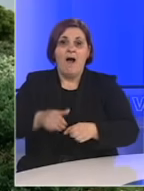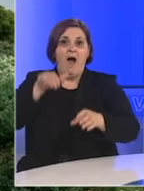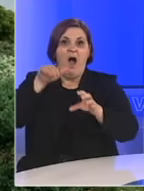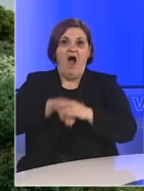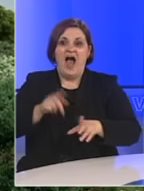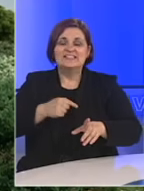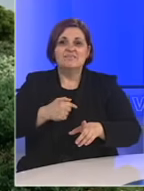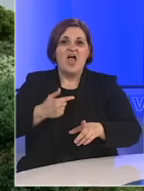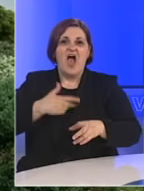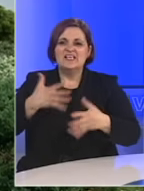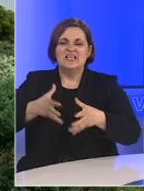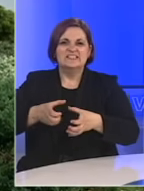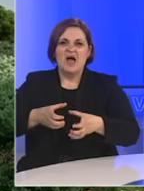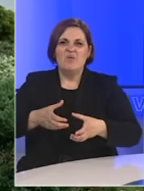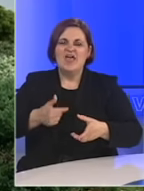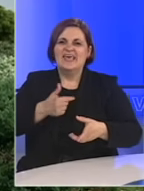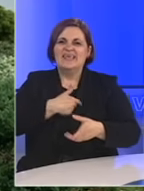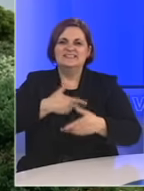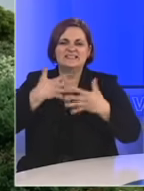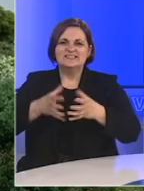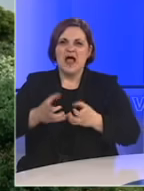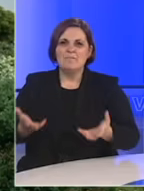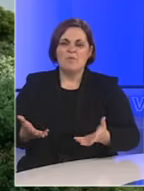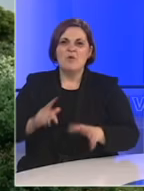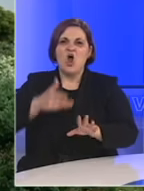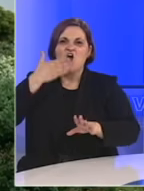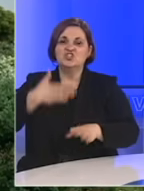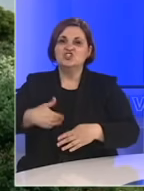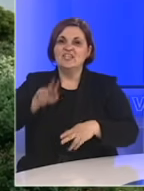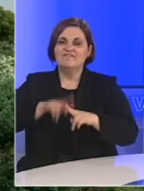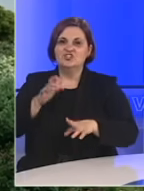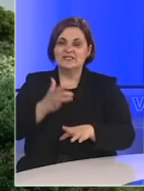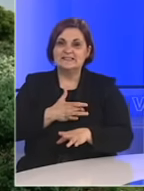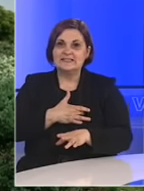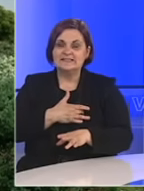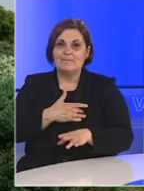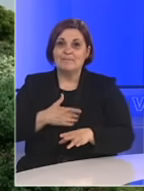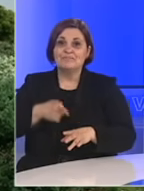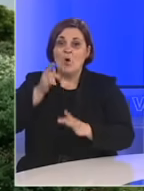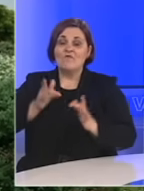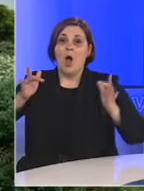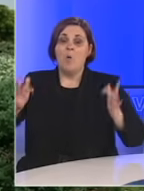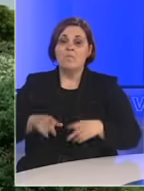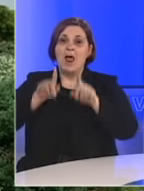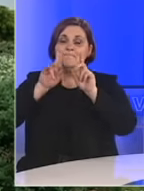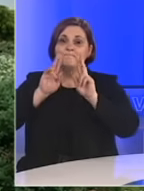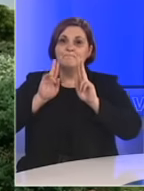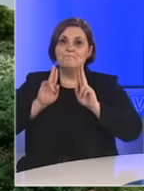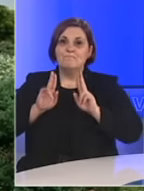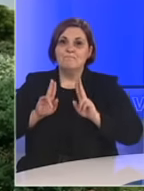stanja, stadija srčane slabosti. I ono što je posebno značajno, ova upala može dovesti